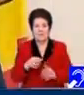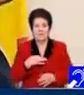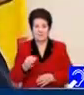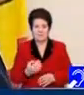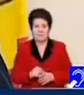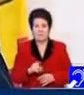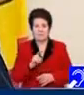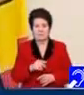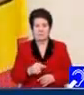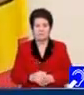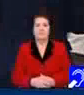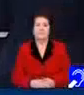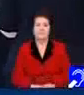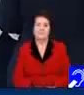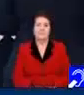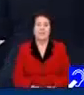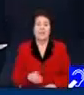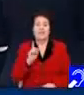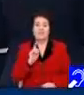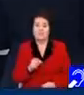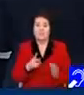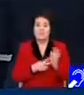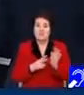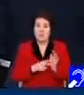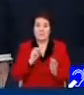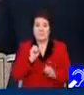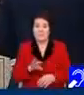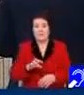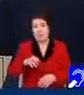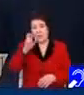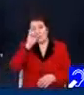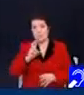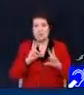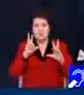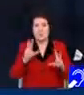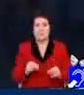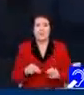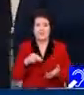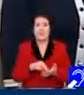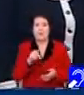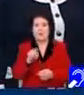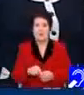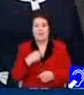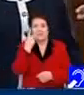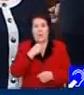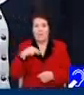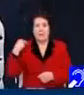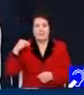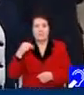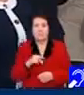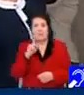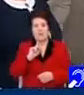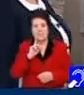teritorială a Moldovei. Cei 7 membri ai guvernului au depus astăzi jurământul la reședința de stat în fața